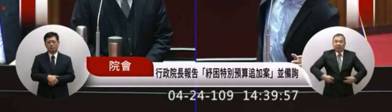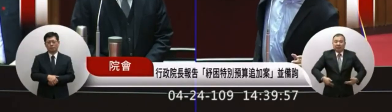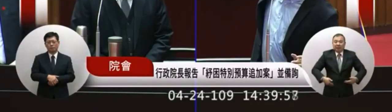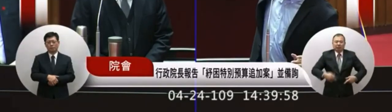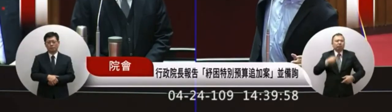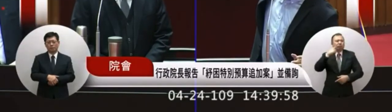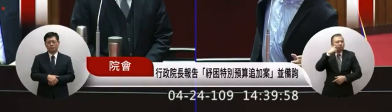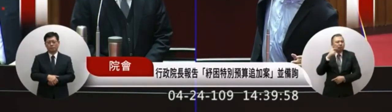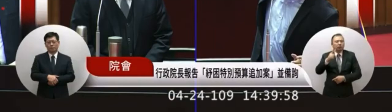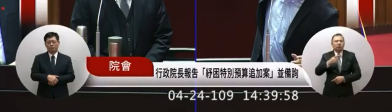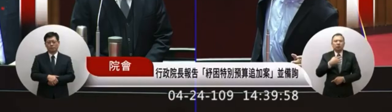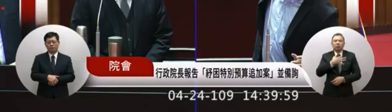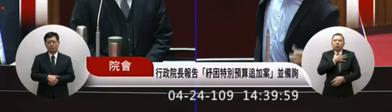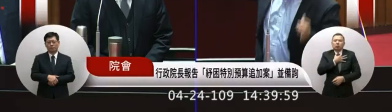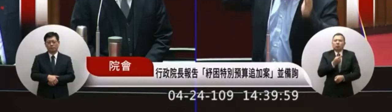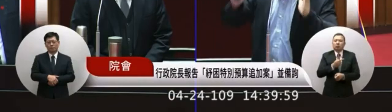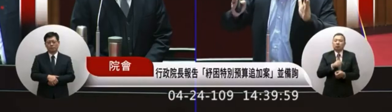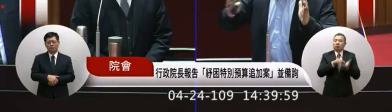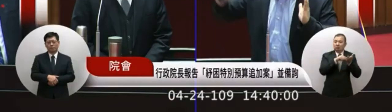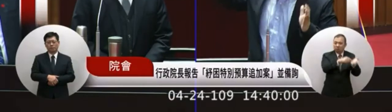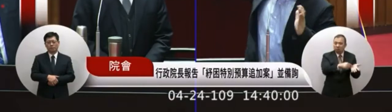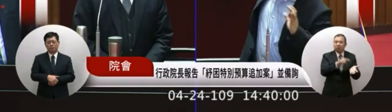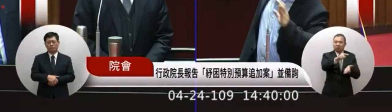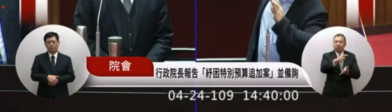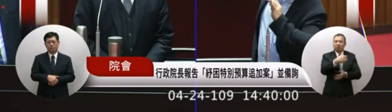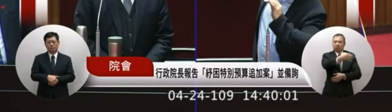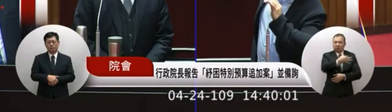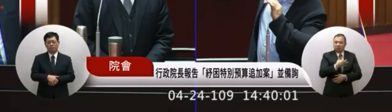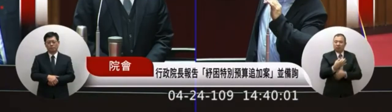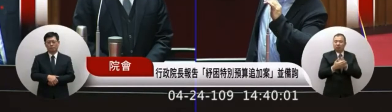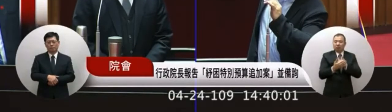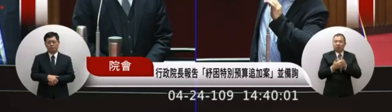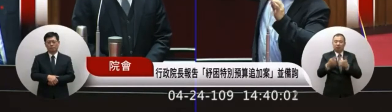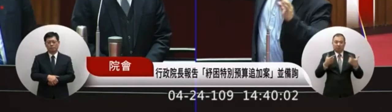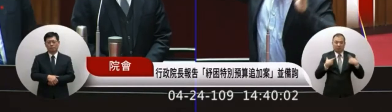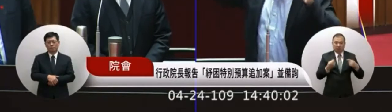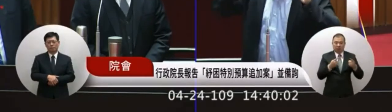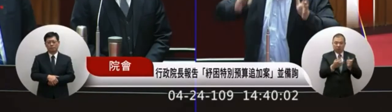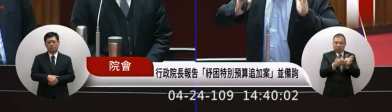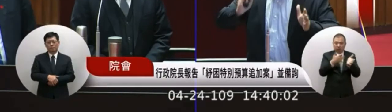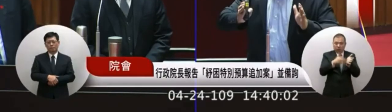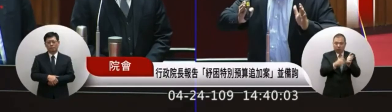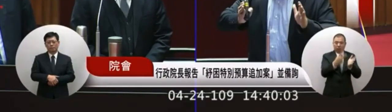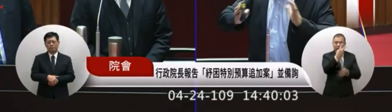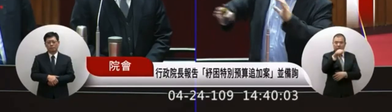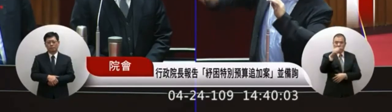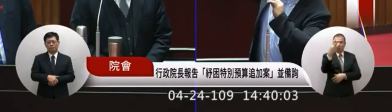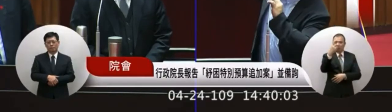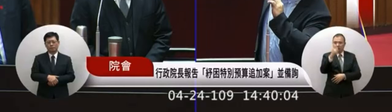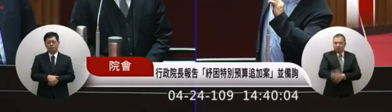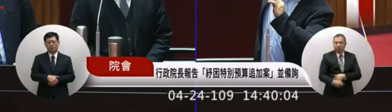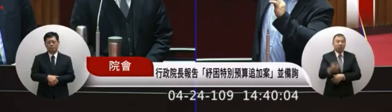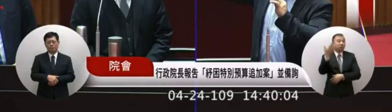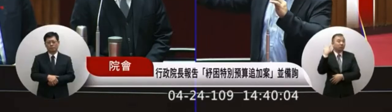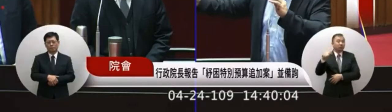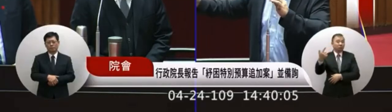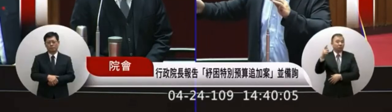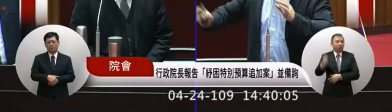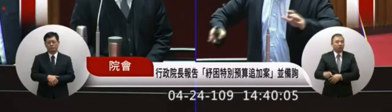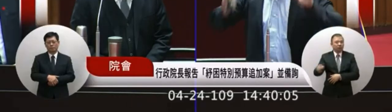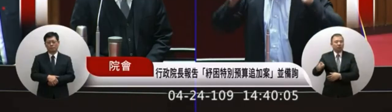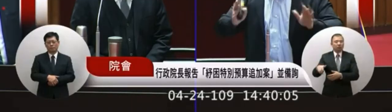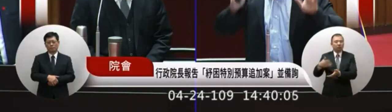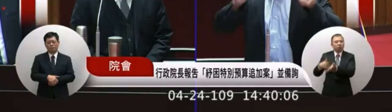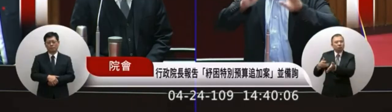看嘛呀，一顶边，好，一本地是2.3亿嘛，啊，600亿的时阵又变